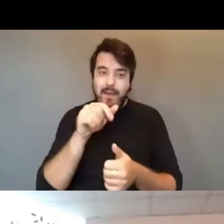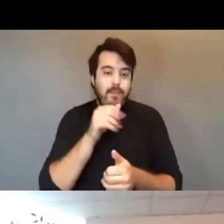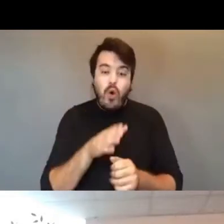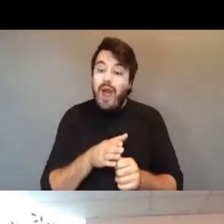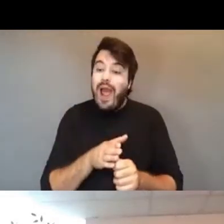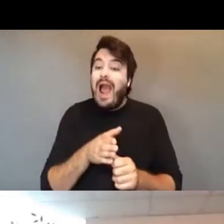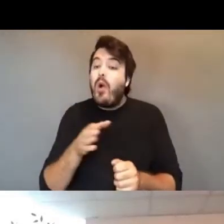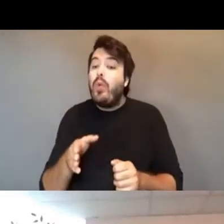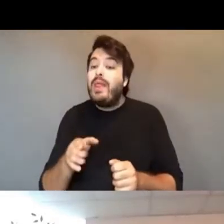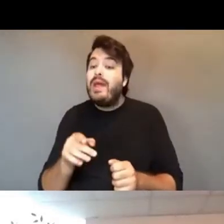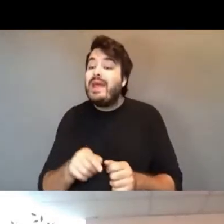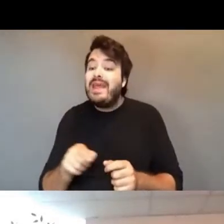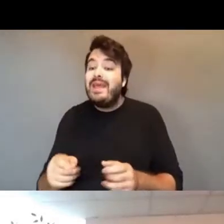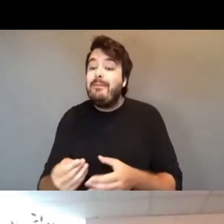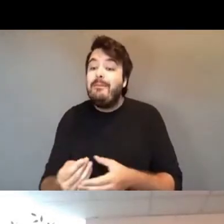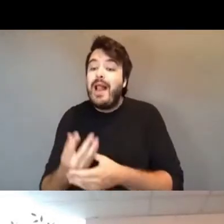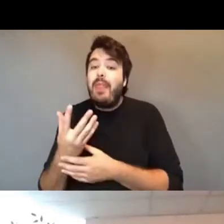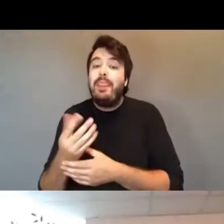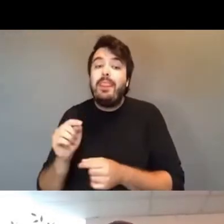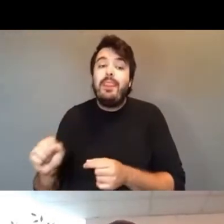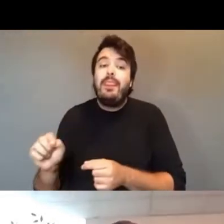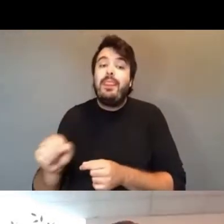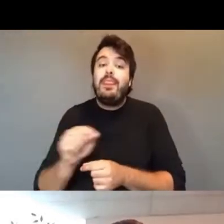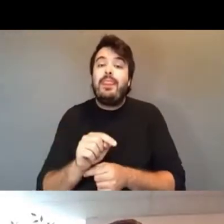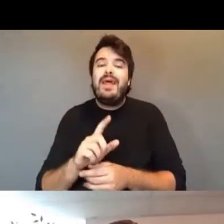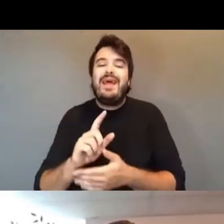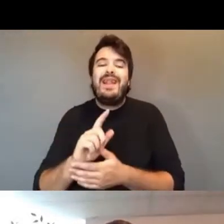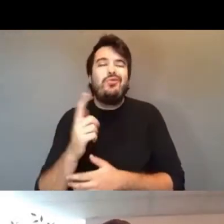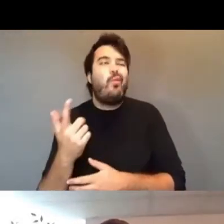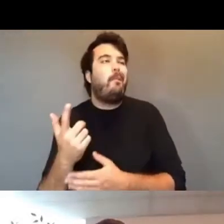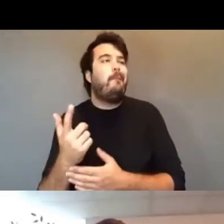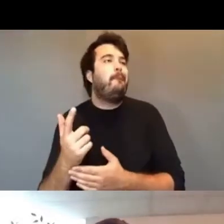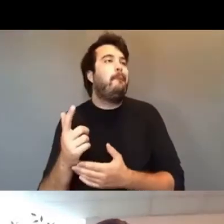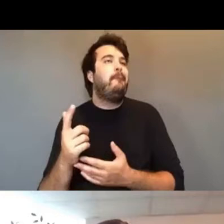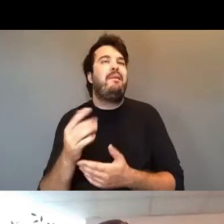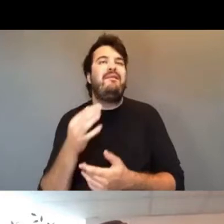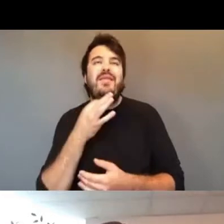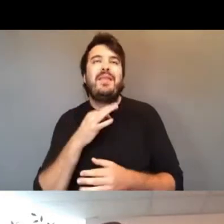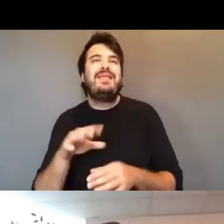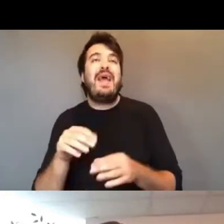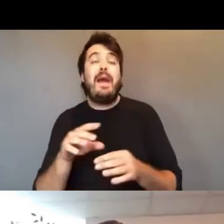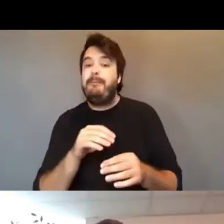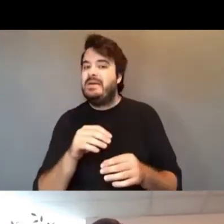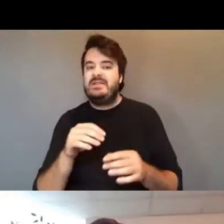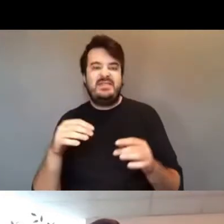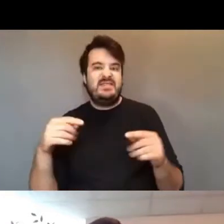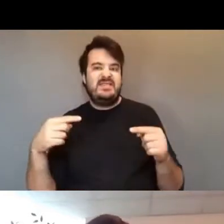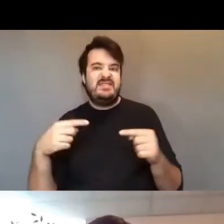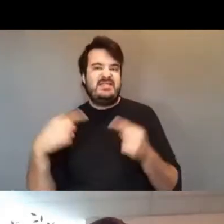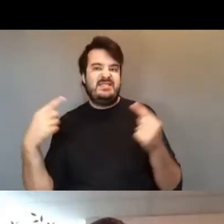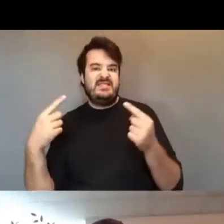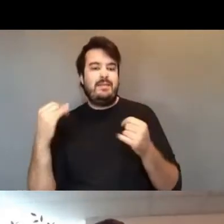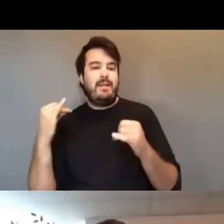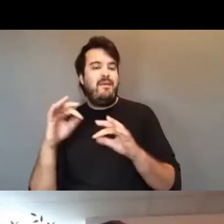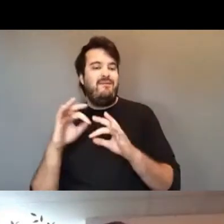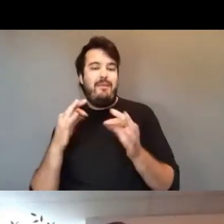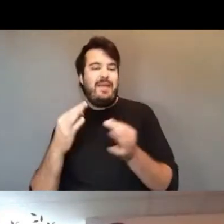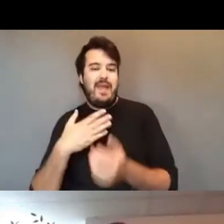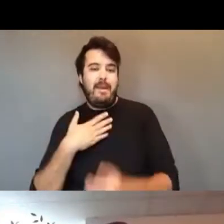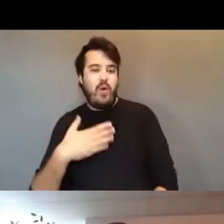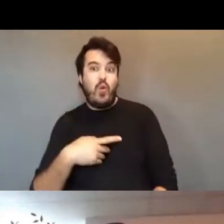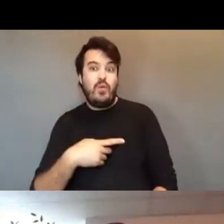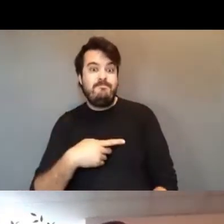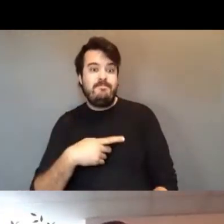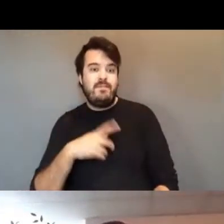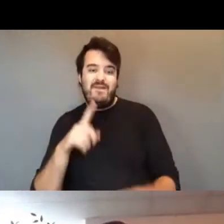côté de plantes, de légumes et de fines herbes qui sont de la même famille que lui. Alors, on